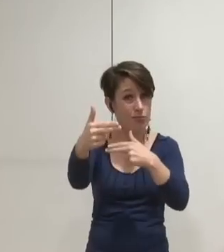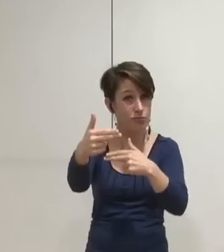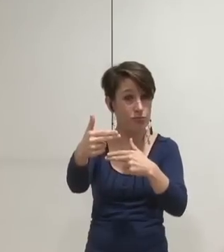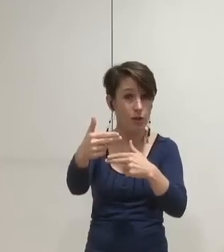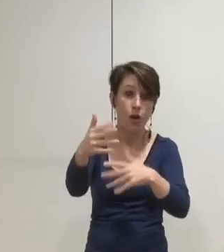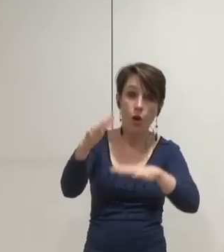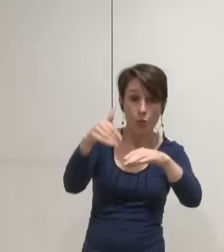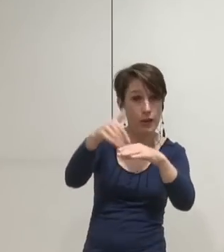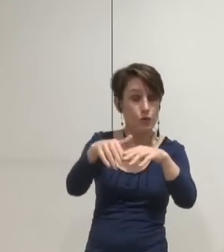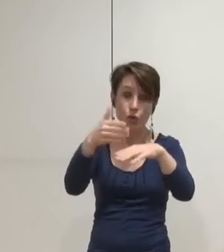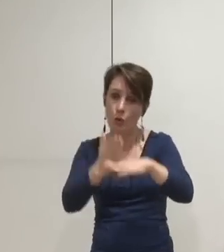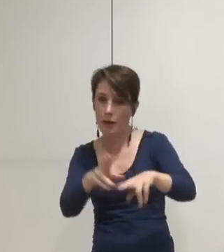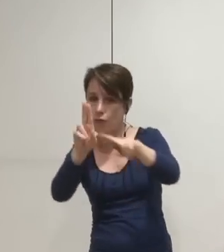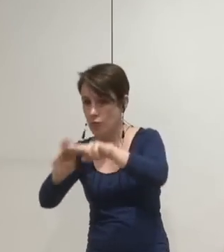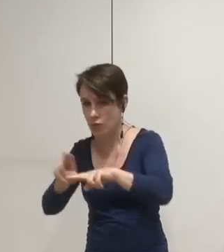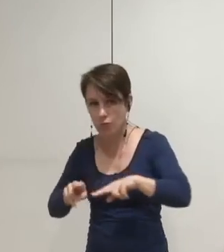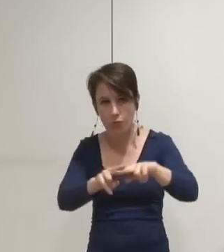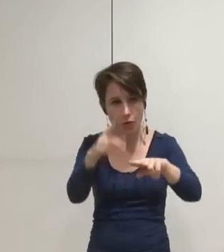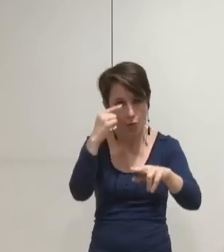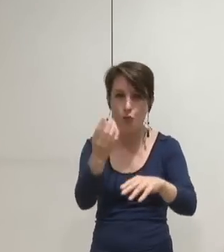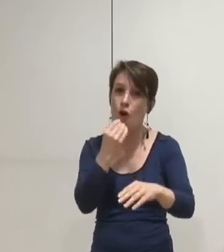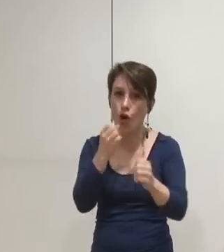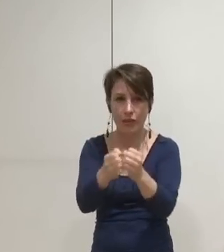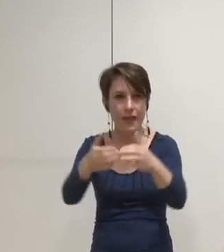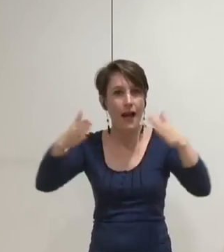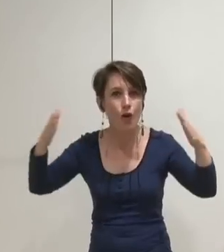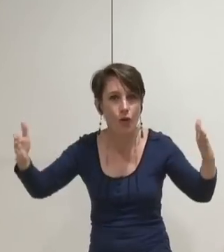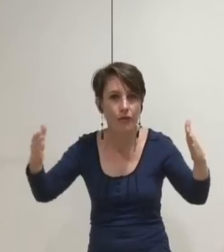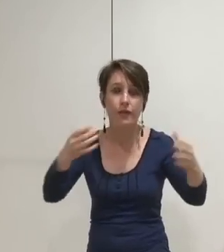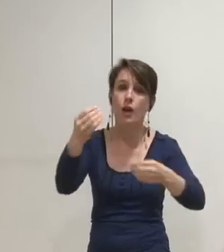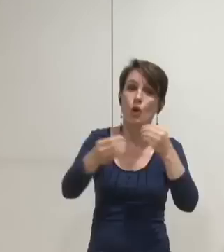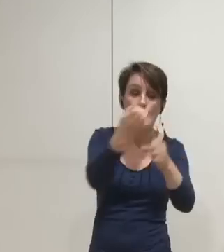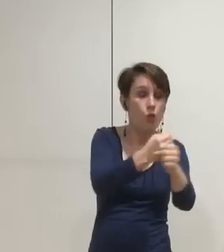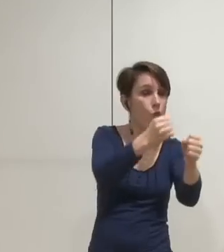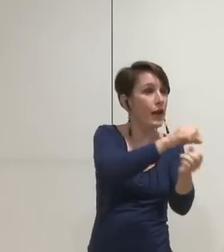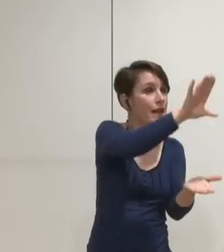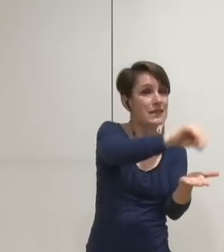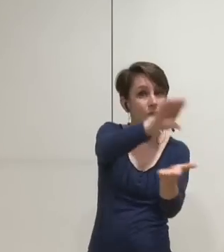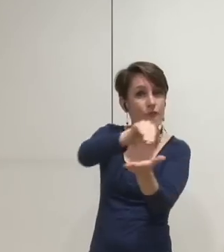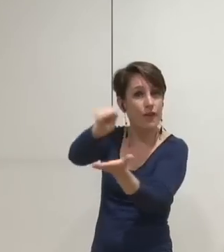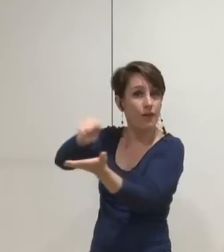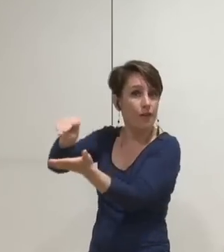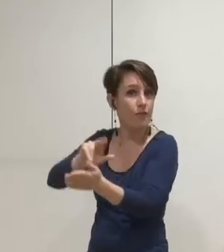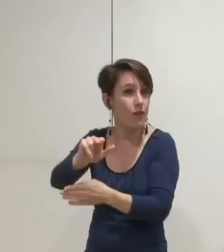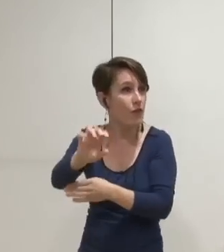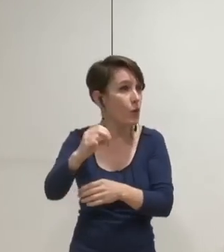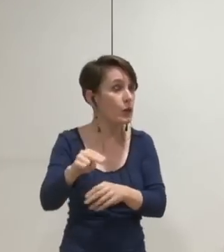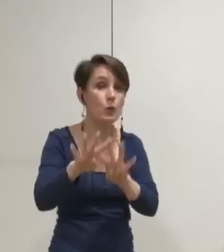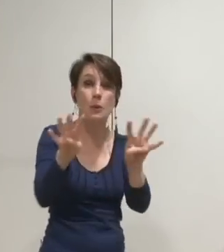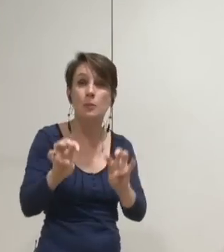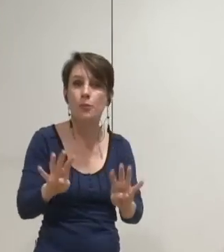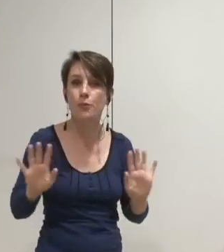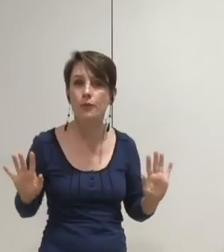agrandtissement des cantines dans certaines école voir la création de selfsice dans d'autres pour